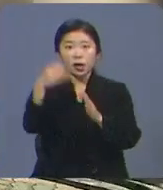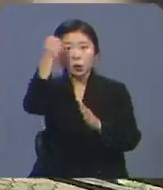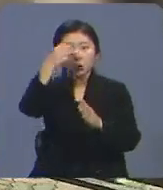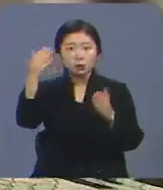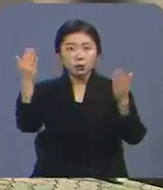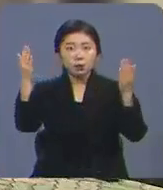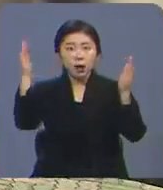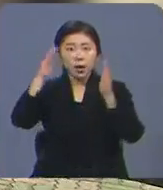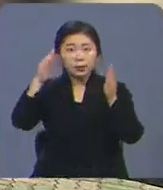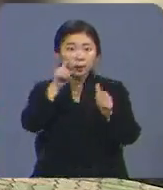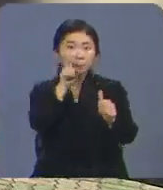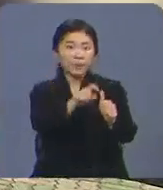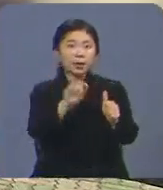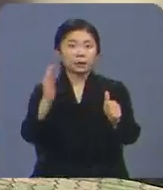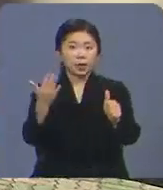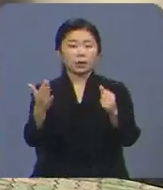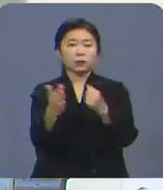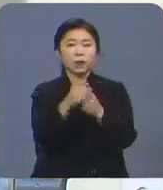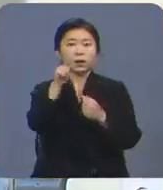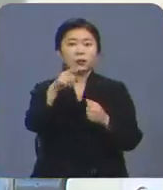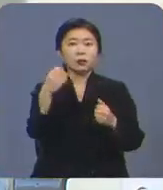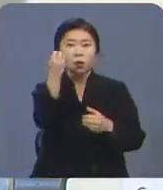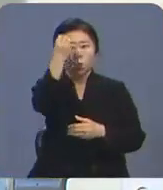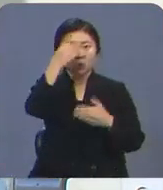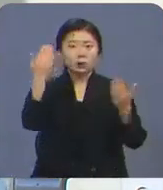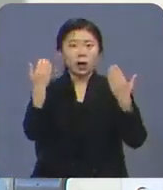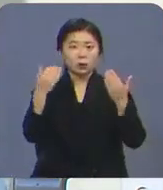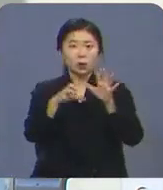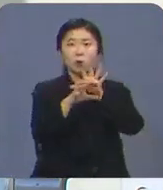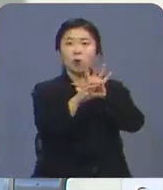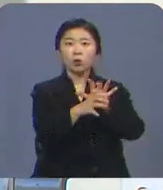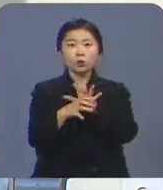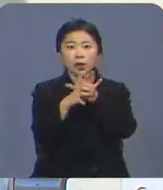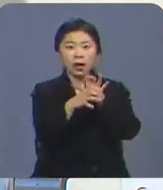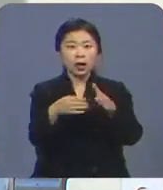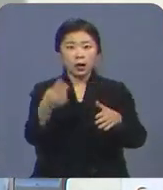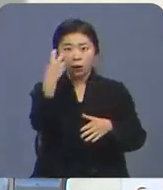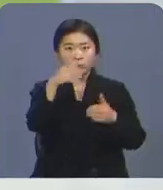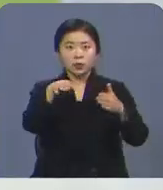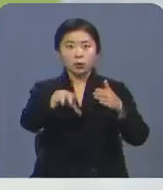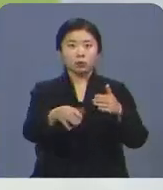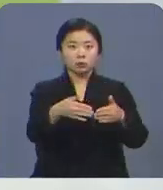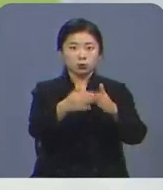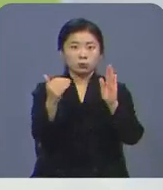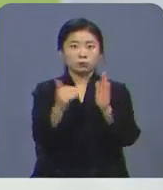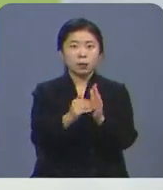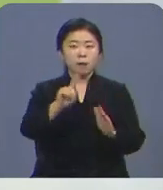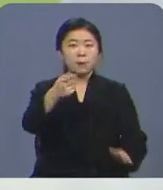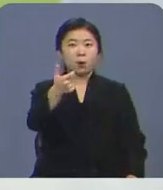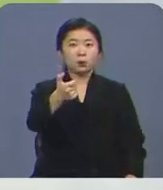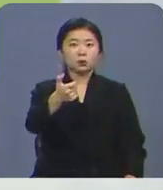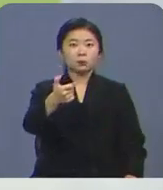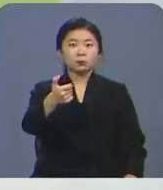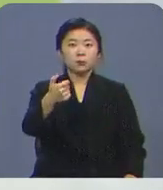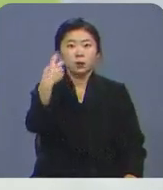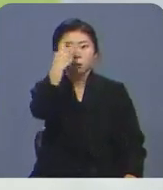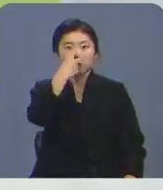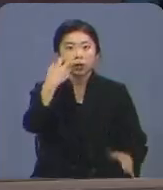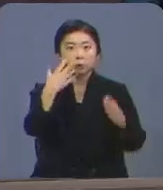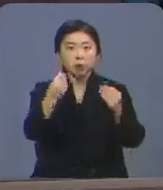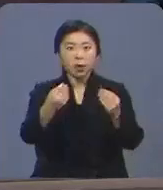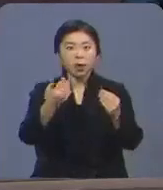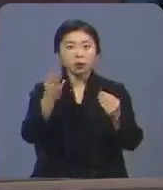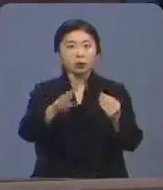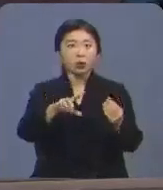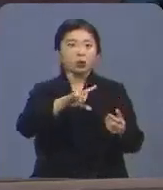학교의 선별진료소가 차려졌습니다. 150여 명이 검사를 받았지만 경상남도는 학교 이름을 공개하지 않았습니다.